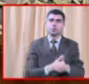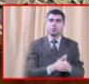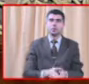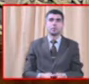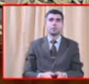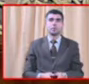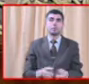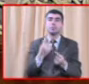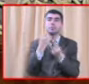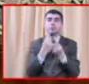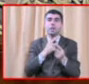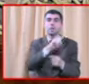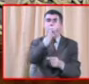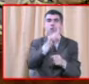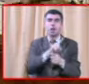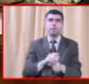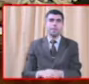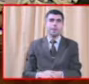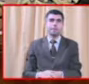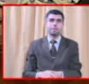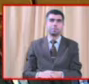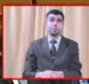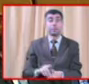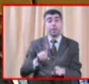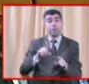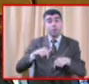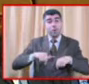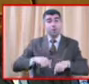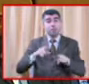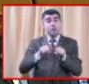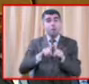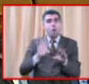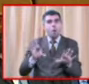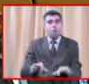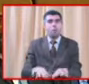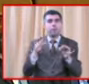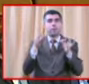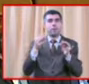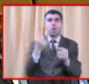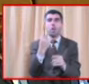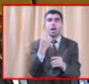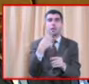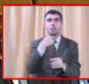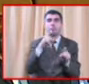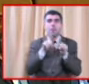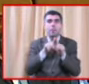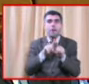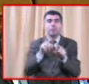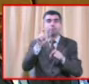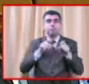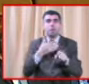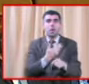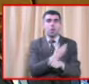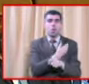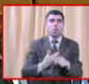تعقيب سيد النائب تفضل. سيد الوزير، هذه نموذج راقي من التعامل ديال القطاعات الحكوميه